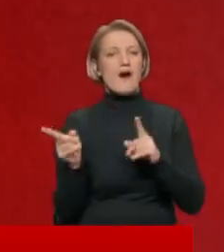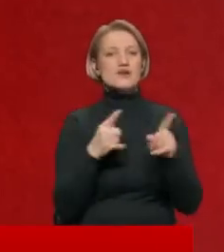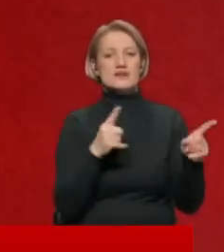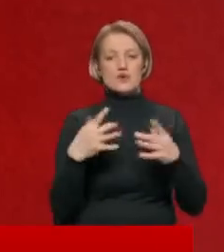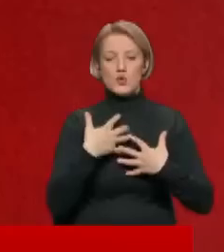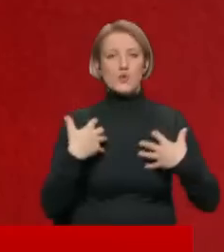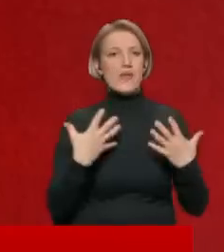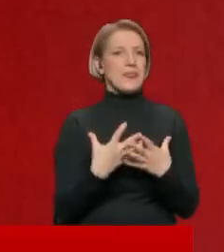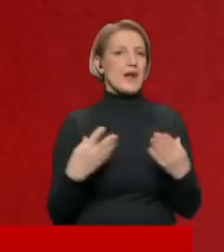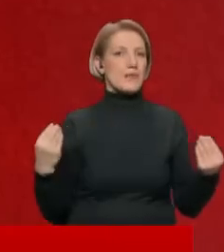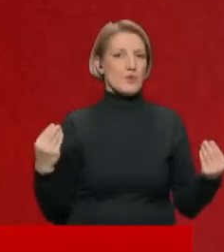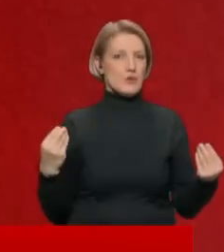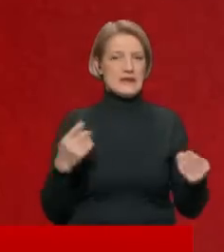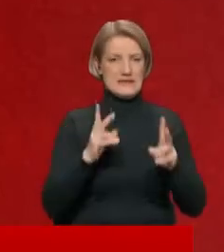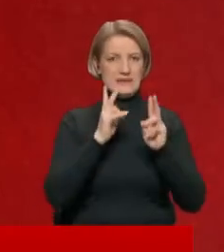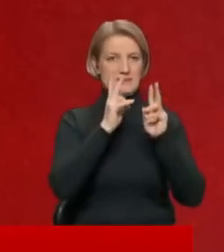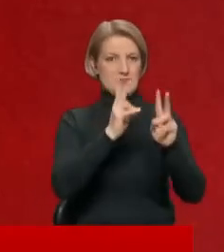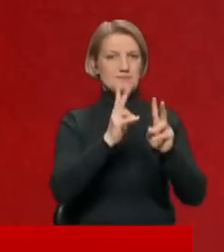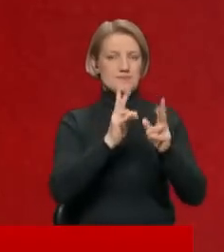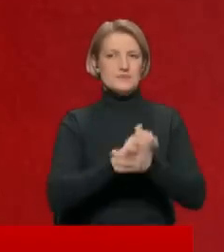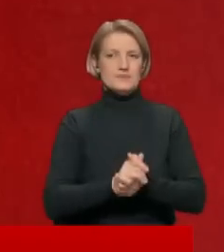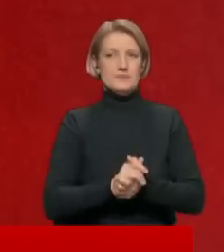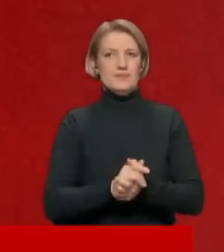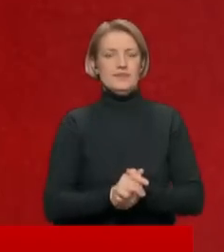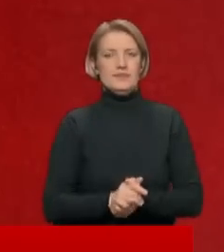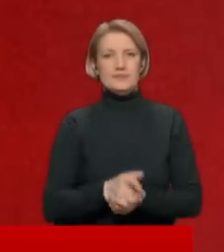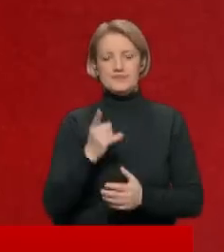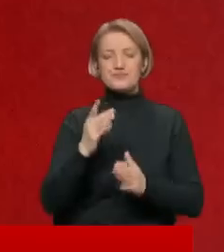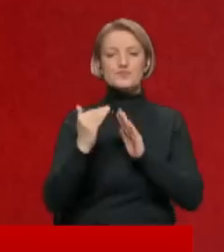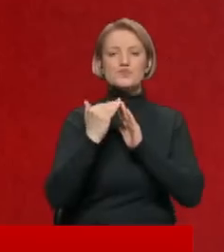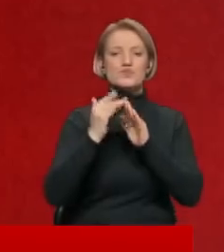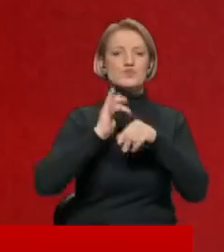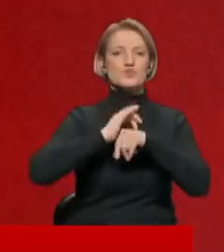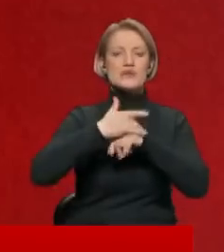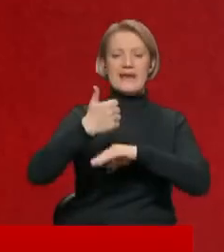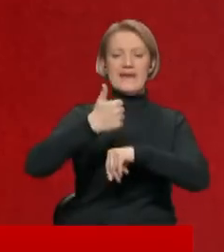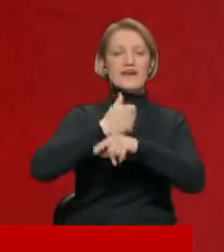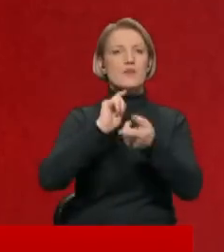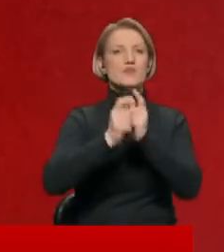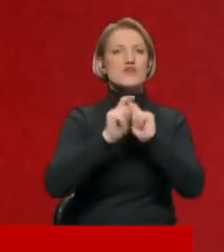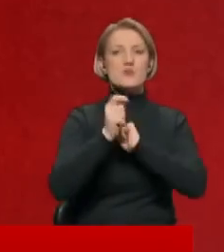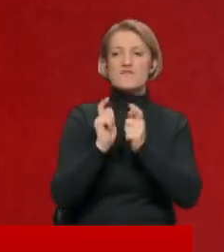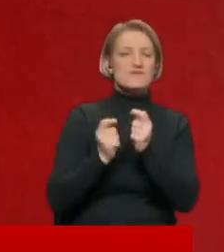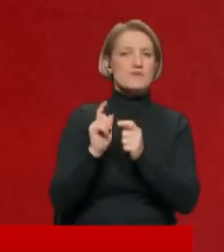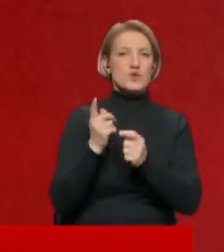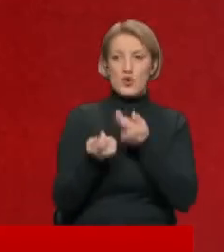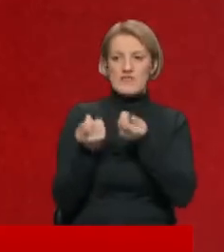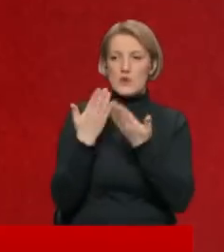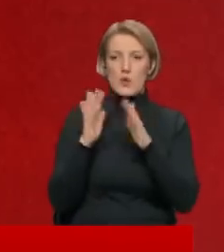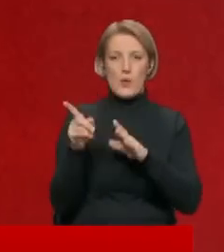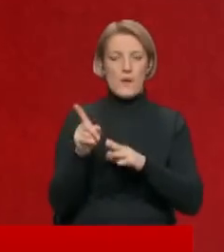güvenin kaybolduğu Siz Bir Başka ülkede komşu ülkede iktidarı değiştirmek diye bir vazifeniz yok